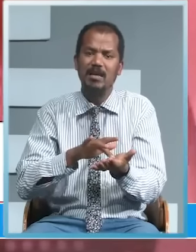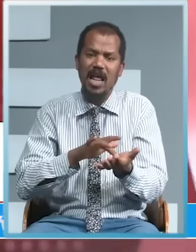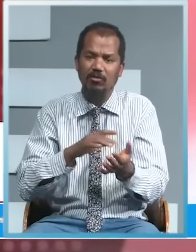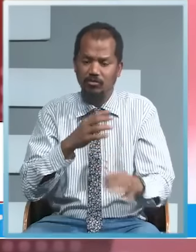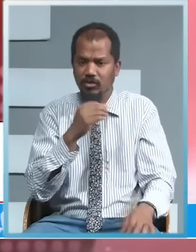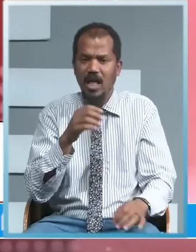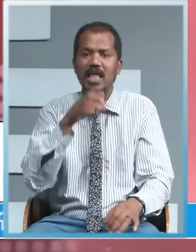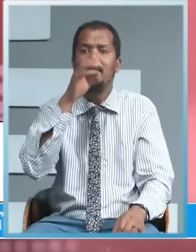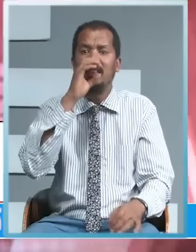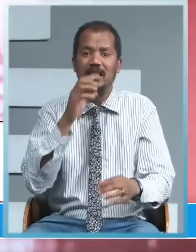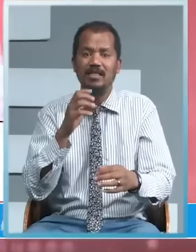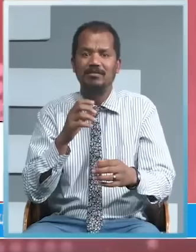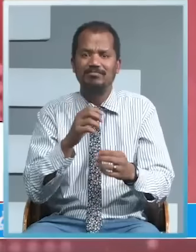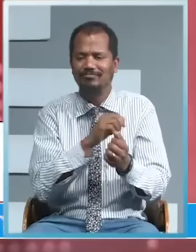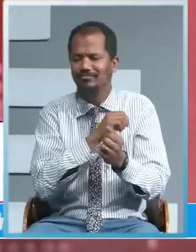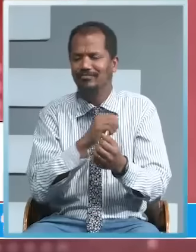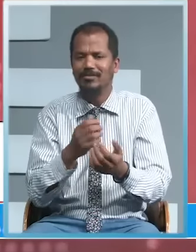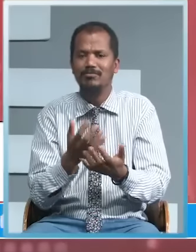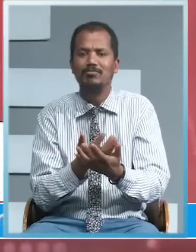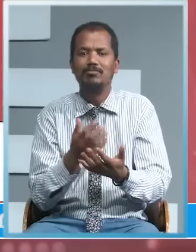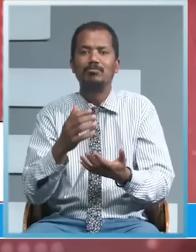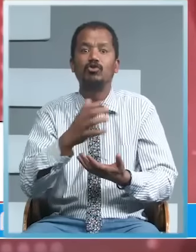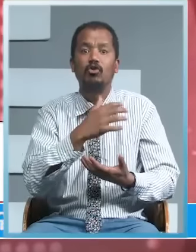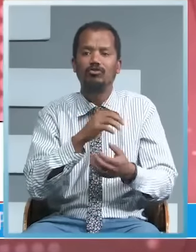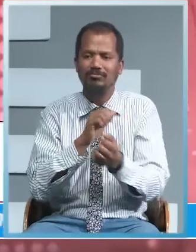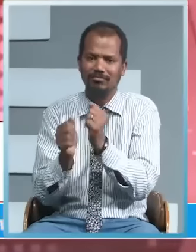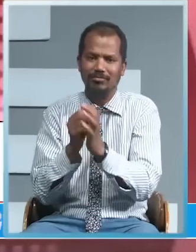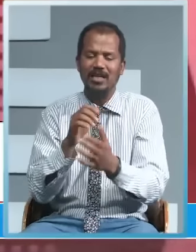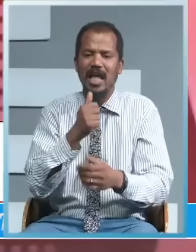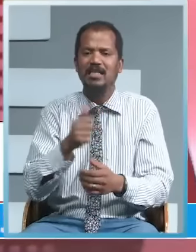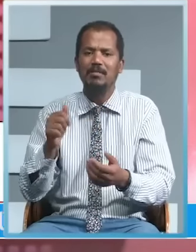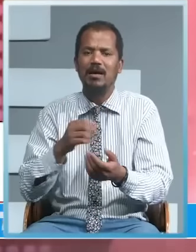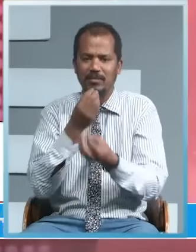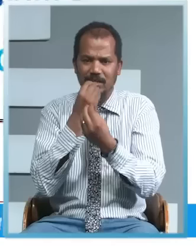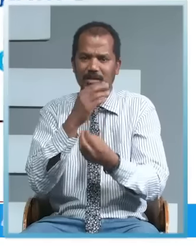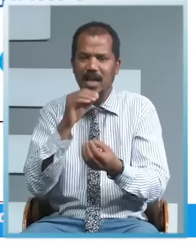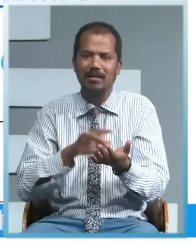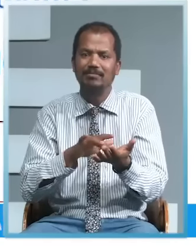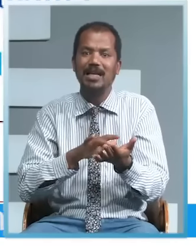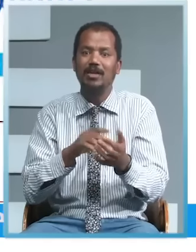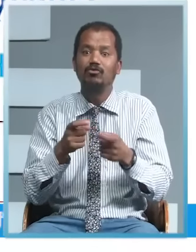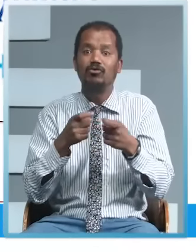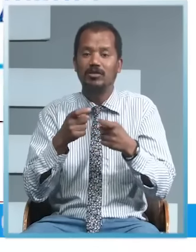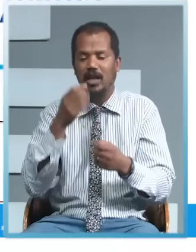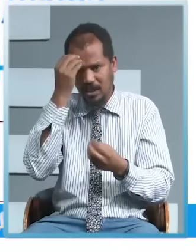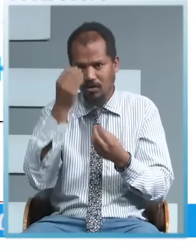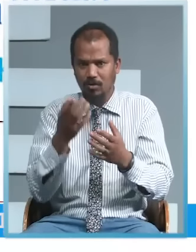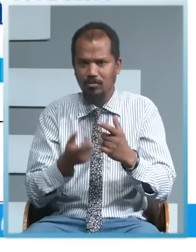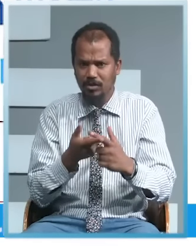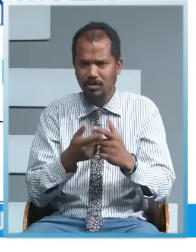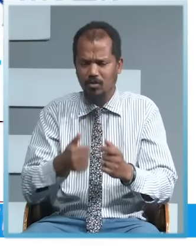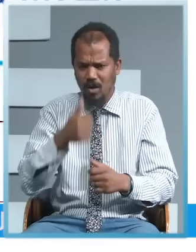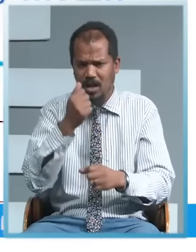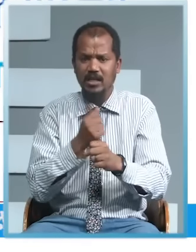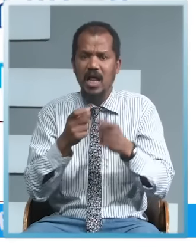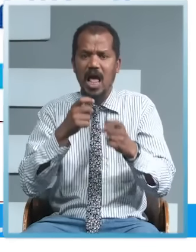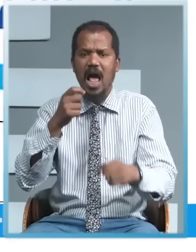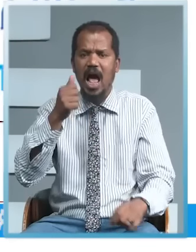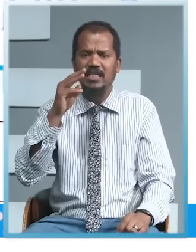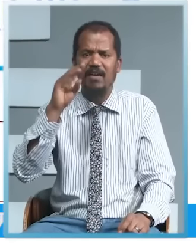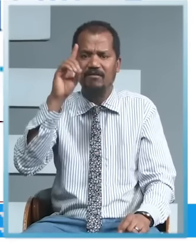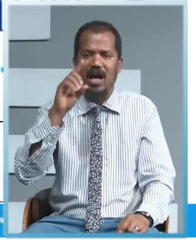መድኃኒቶችና የመጠጥ ምርቶች መወገዳቸውን የአዲስ አበባ ምግብ መድኃኒት ቁጥጥር ባለስልጣን አስታወቀ። የባለስልጣኑ ምክትል ዋና ስራ አስኪያጅ